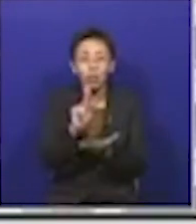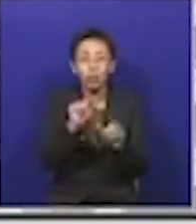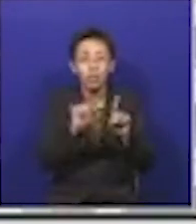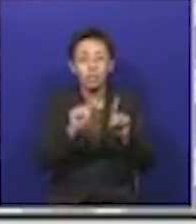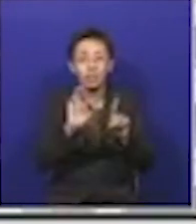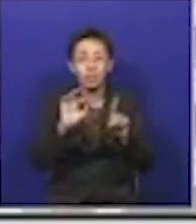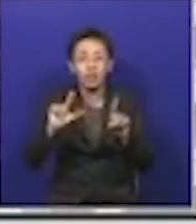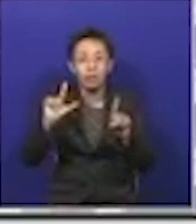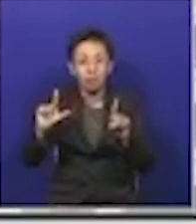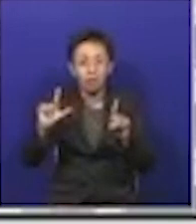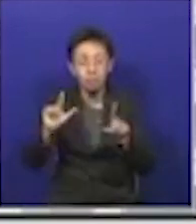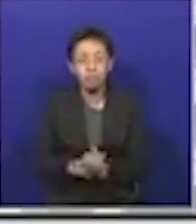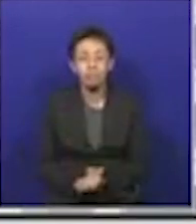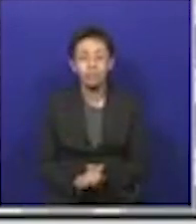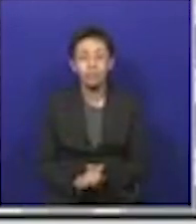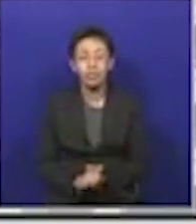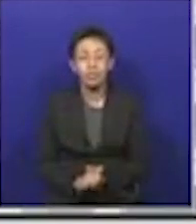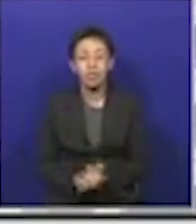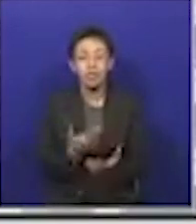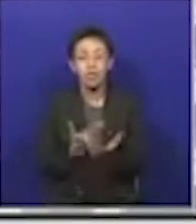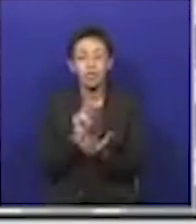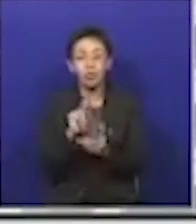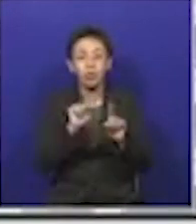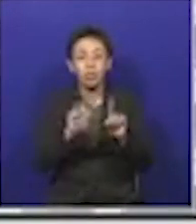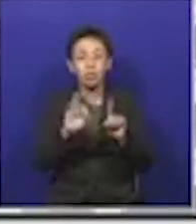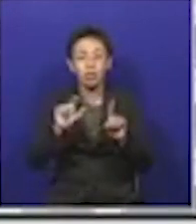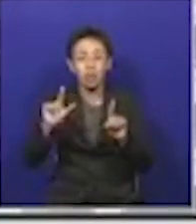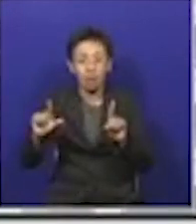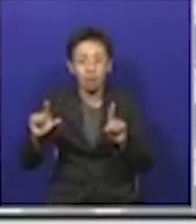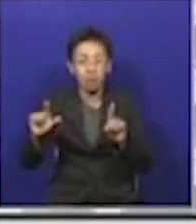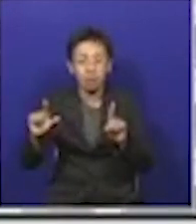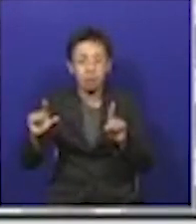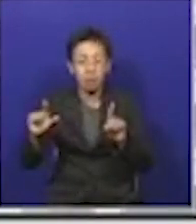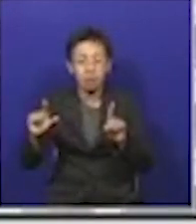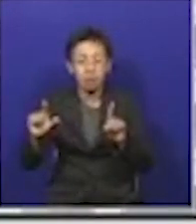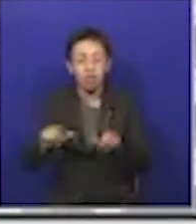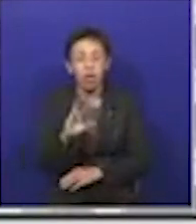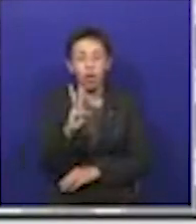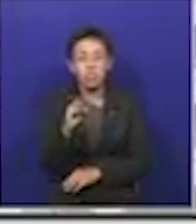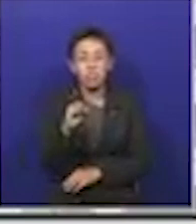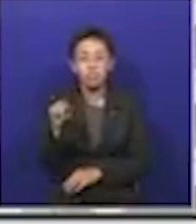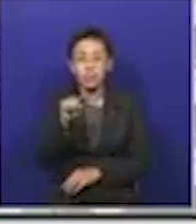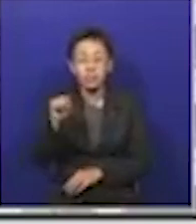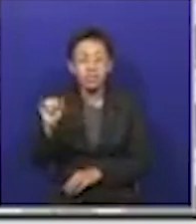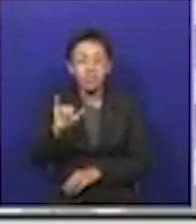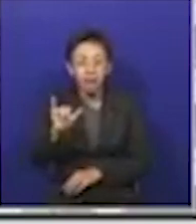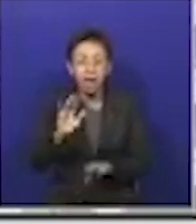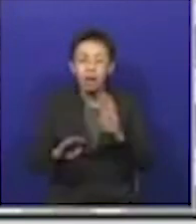ล้านล้านจะเท่ากับยังไม่ชนเพดาน 60% นะจะเท่ากับ